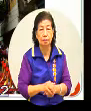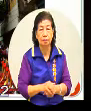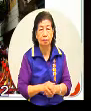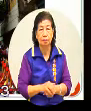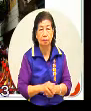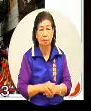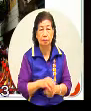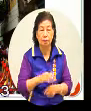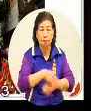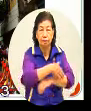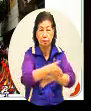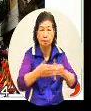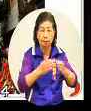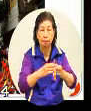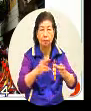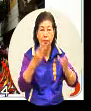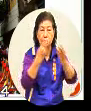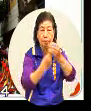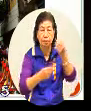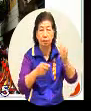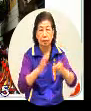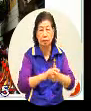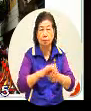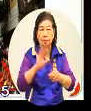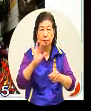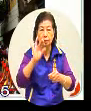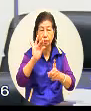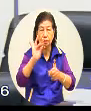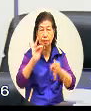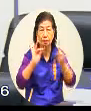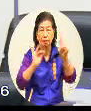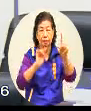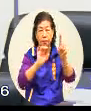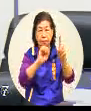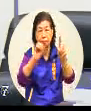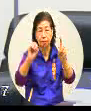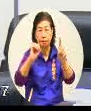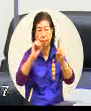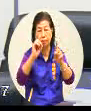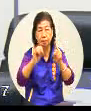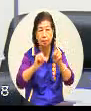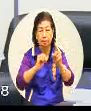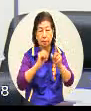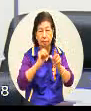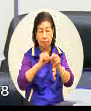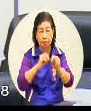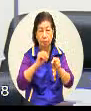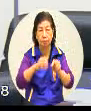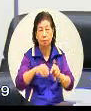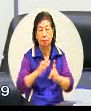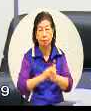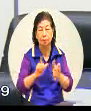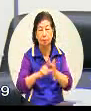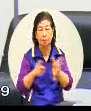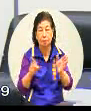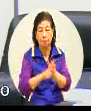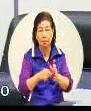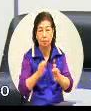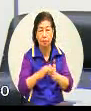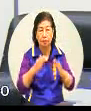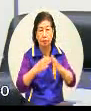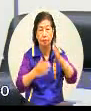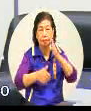在咱管区合并的时阵啊，就是100年吼、哦，咱这个市长的这